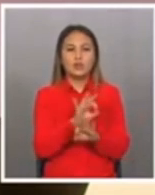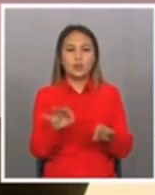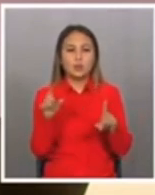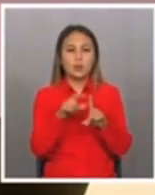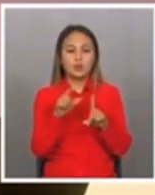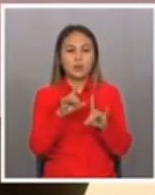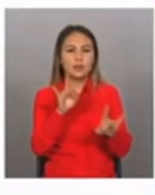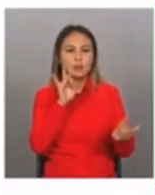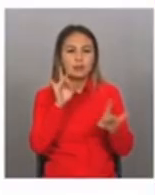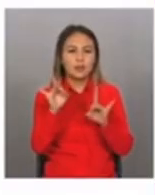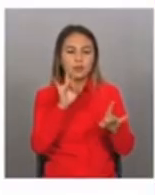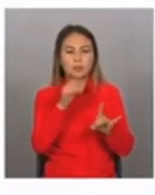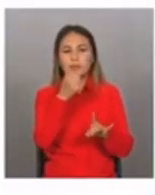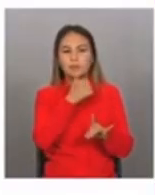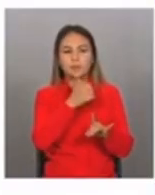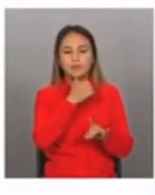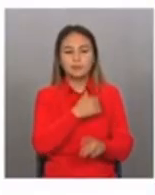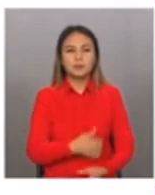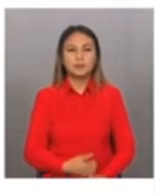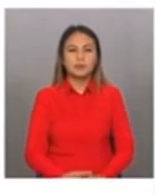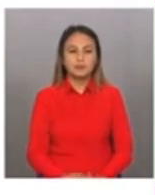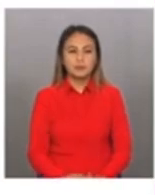дыбыстық талдау жасаңдаршы.